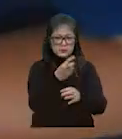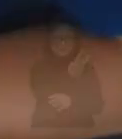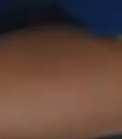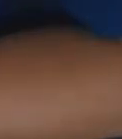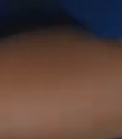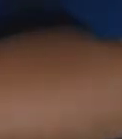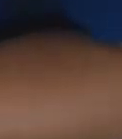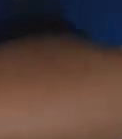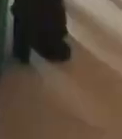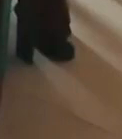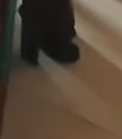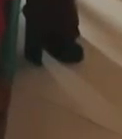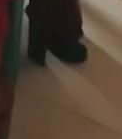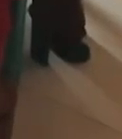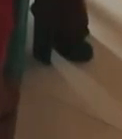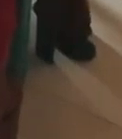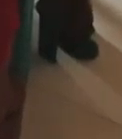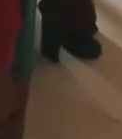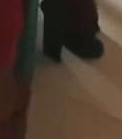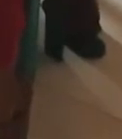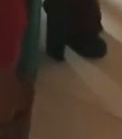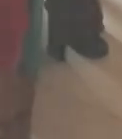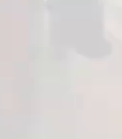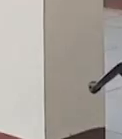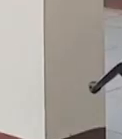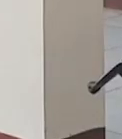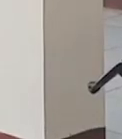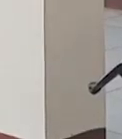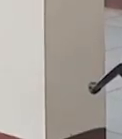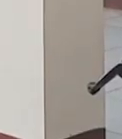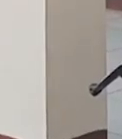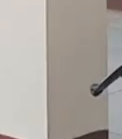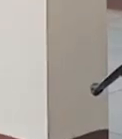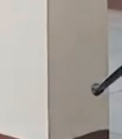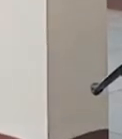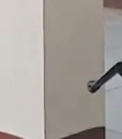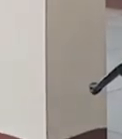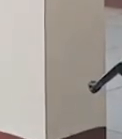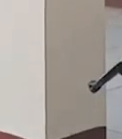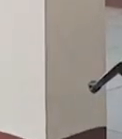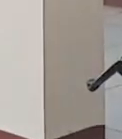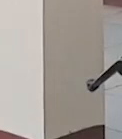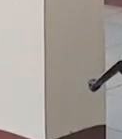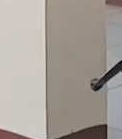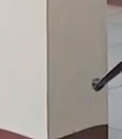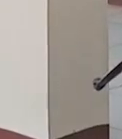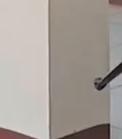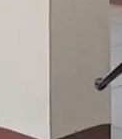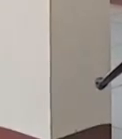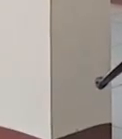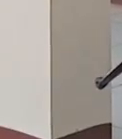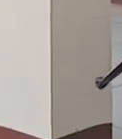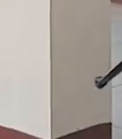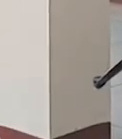terkait pinjaman fiktif di mana korban terbagi menjadi 16 kelompok. Sesuai kelompok-kelompoknya. Yang Ibu tahu ada berapa kelompok, Bu? Ada 16